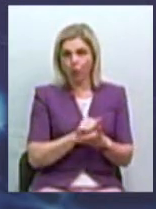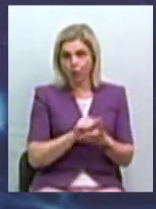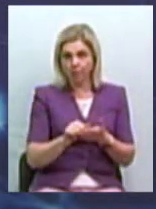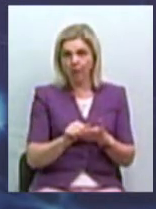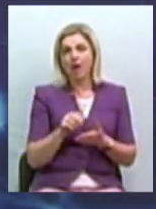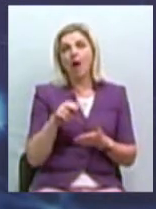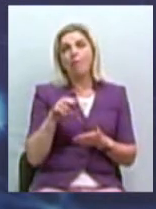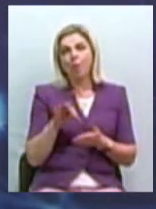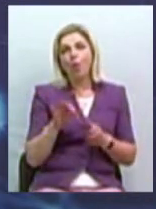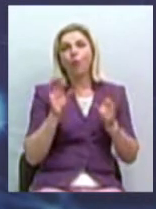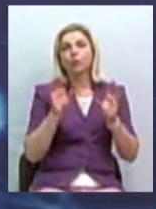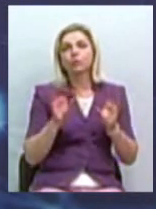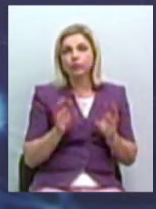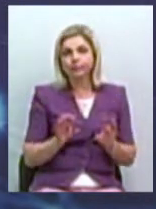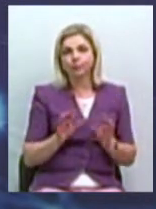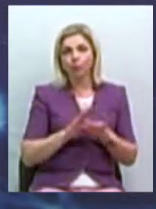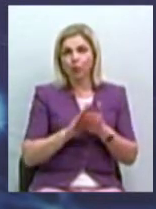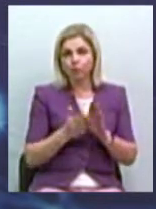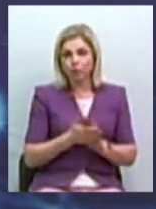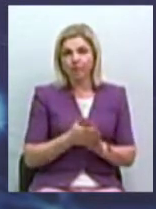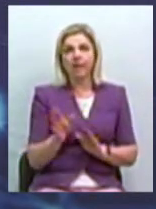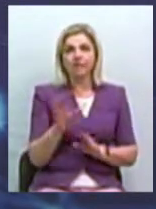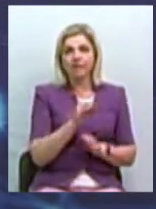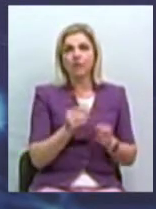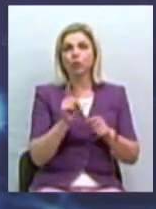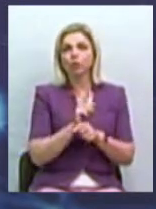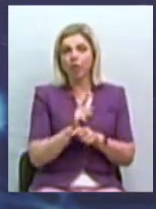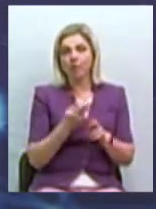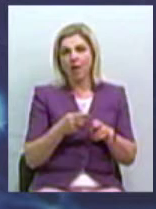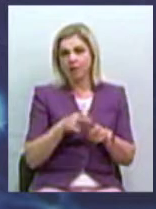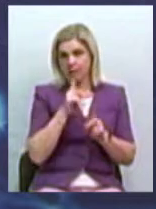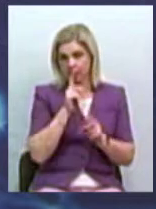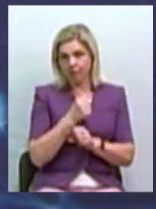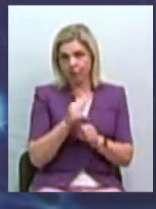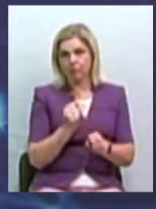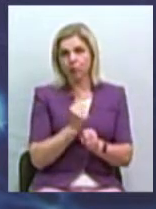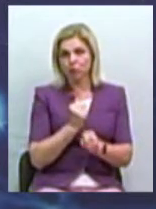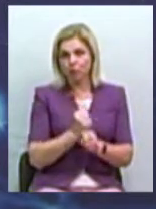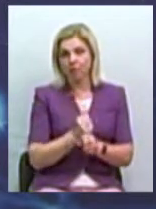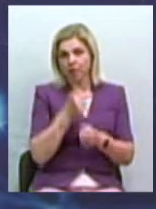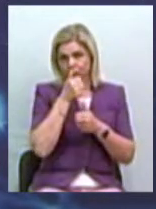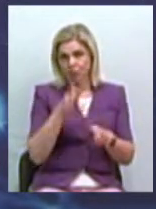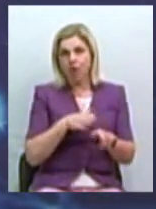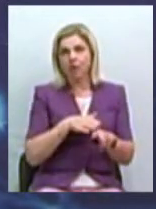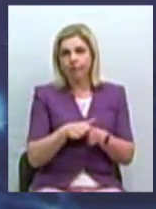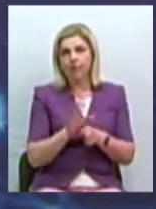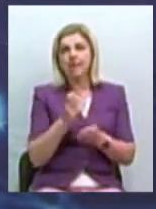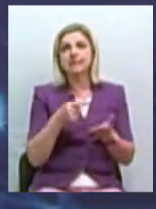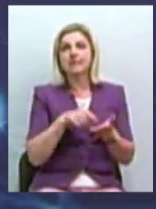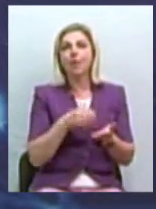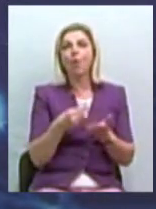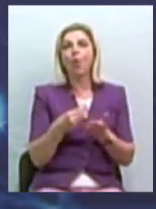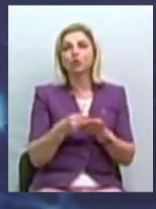відповідно до вимог чинного законодавства, відповідно до всіх норм, це неможливо буде зробити, неможливо його буде реалізувати з тим кошторисом,